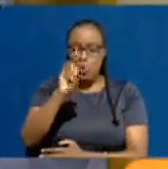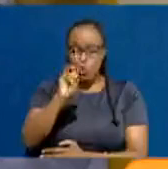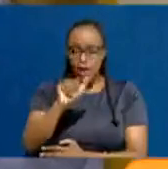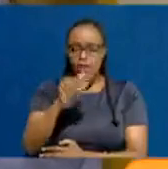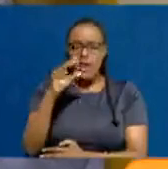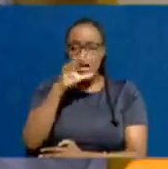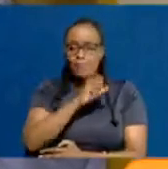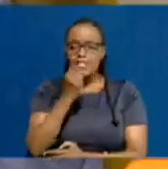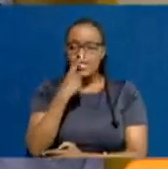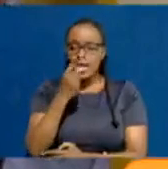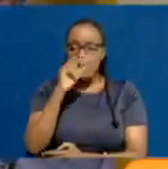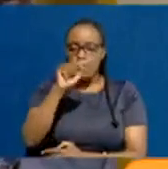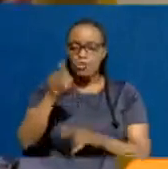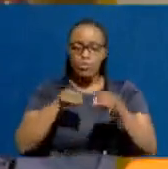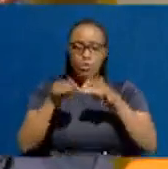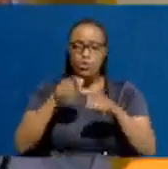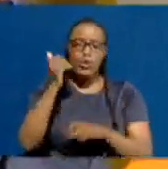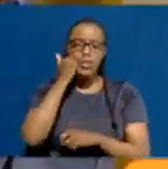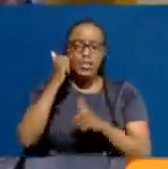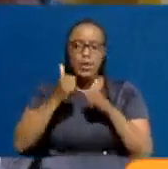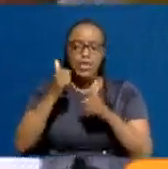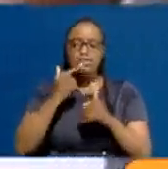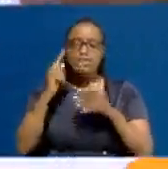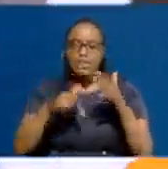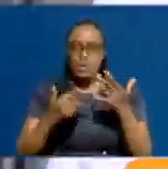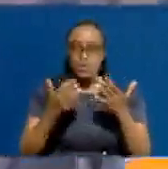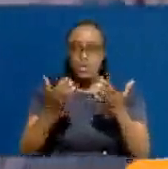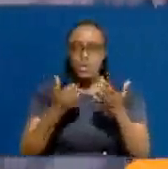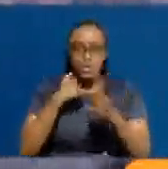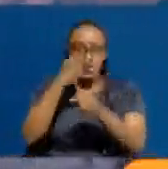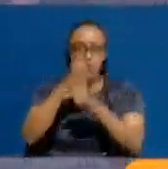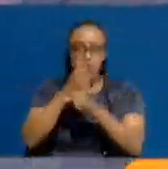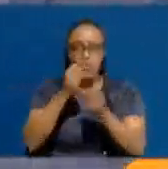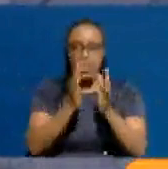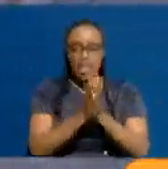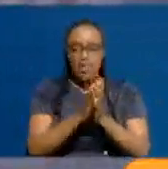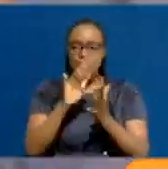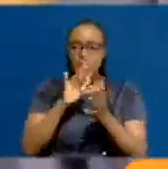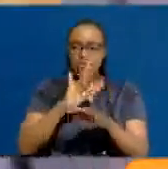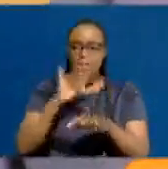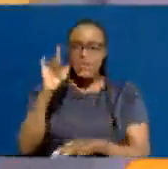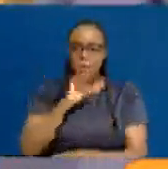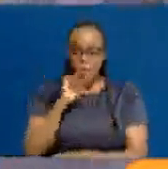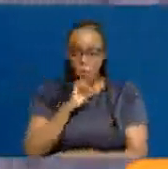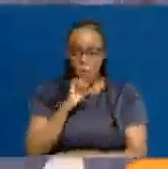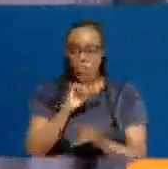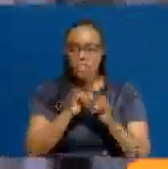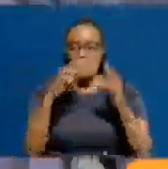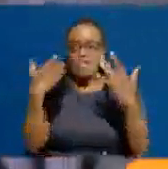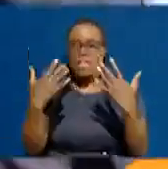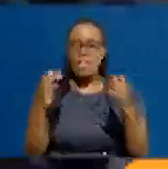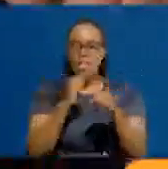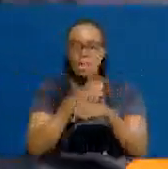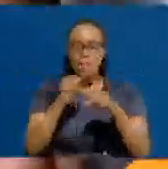alizotakiwa kutumia ili kudhibiti ugonjwa huo ambao aliambiwa hautibiki na kuchangia kudhoofika zaidi, ambapo kwa sasa hata mikono